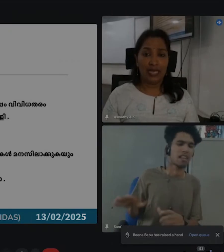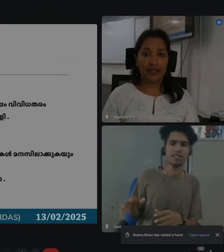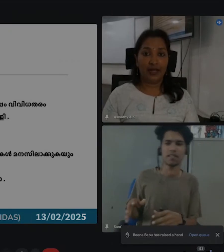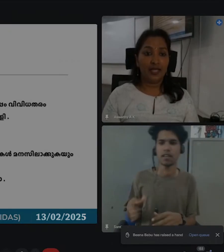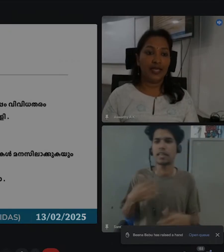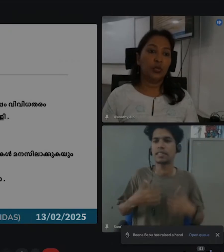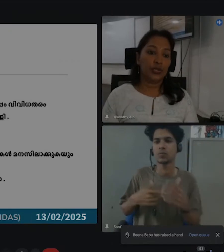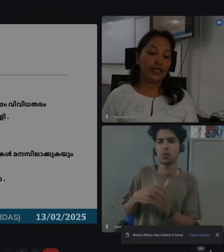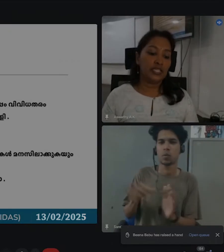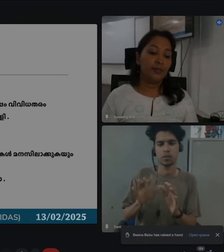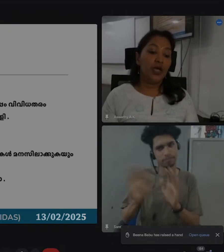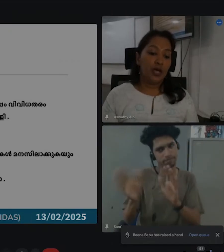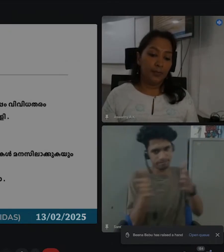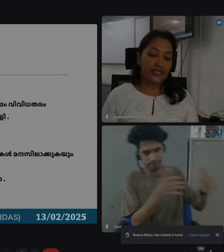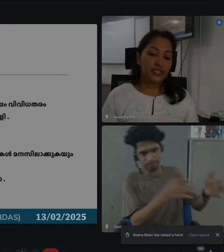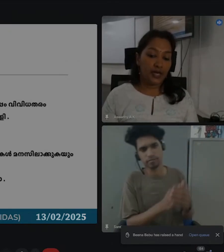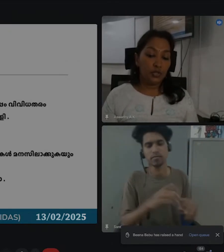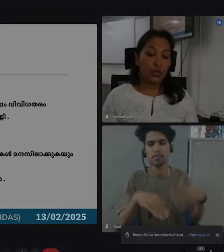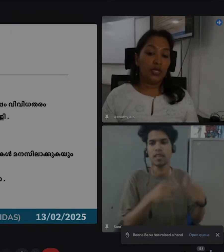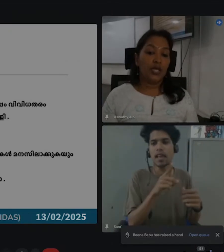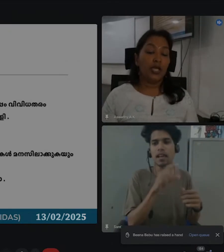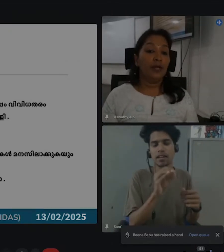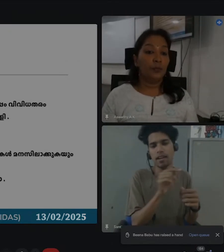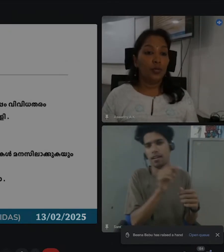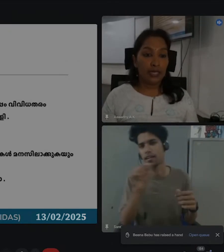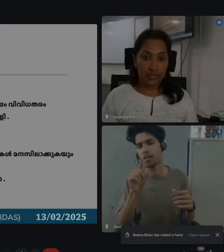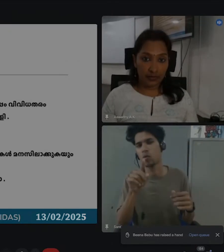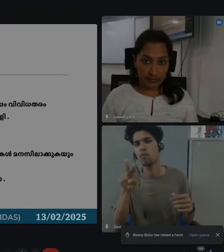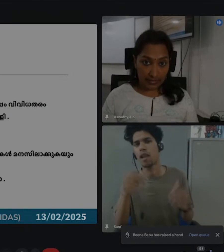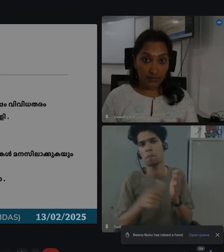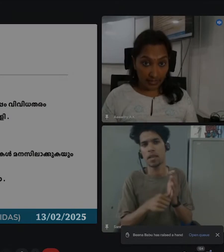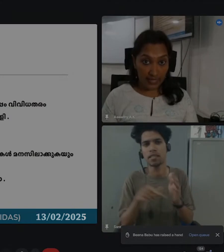വരെയുള്ള കാലയളവാണ്. അതായത് കുഞ്ഞ് ഏകദേശം പിടിച്ച് നടന്നു തുടങ്ങുകയും അതുപോലെ